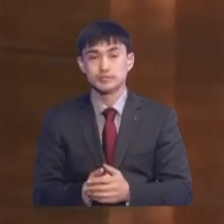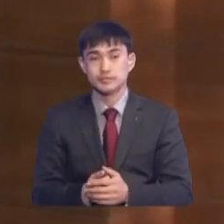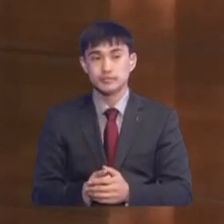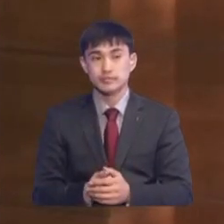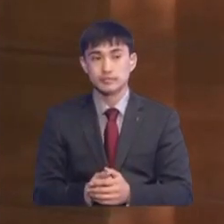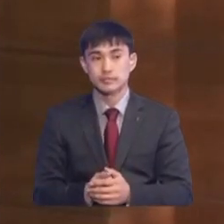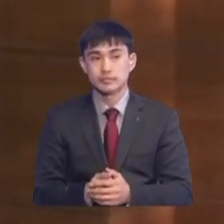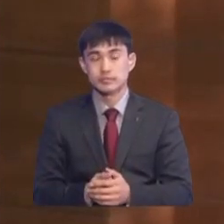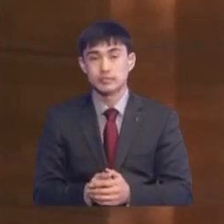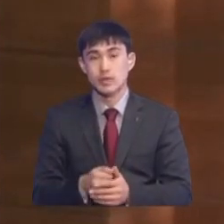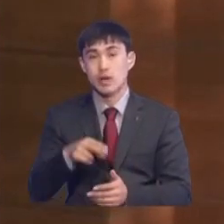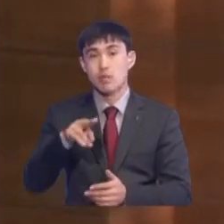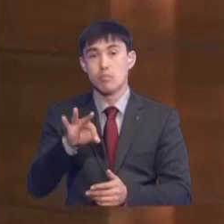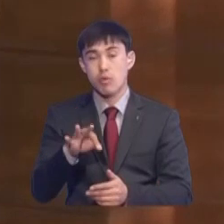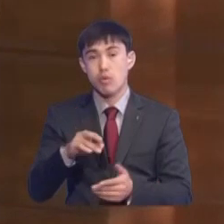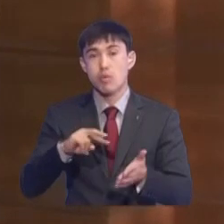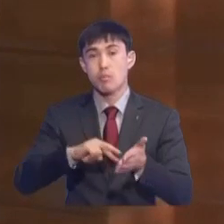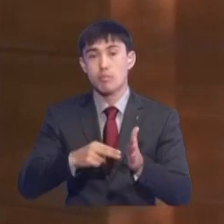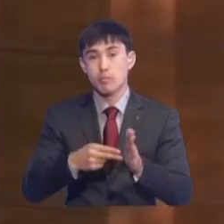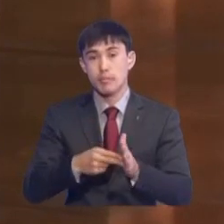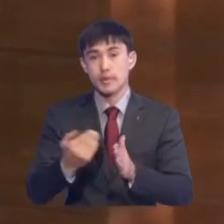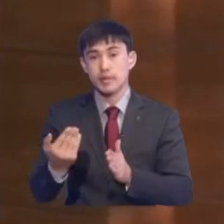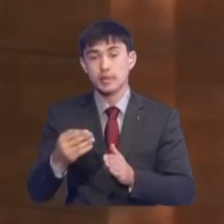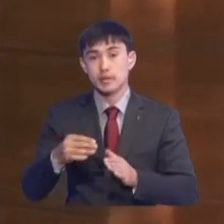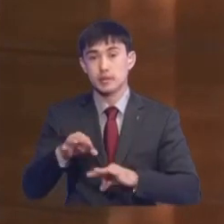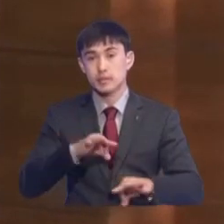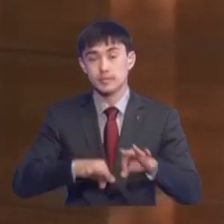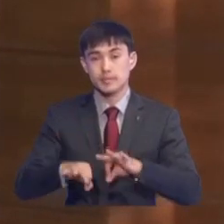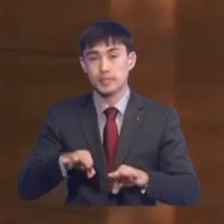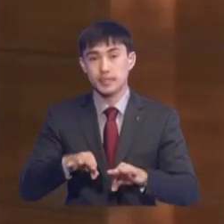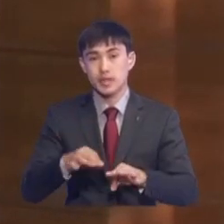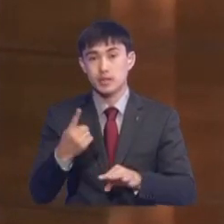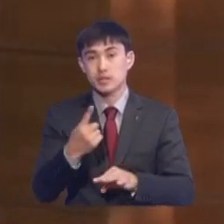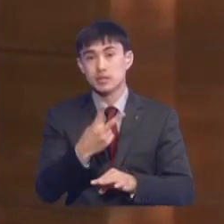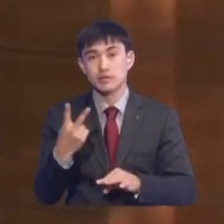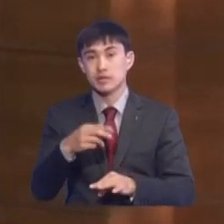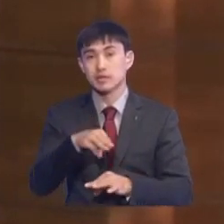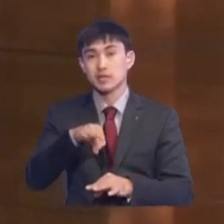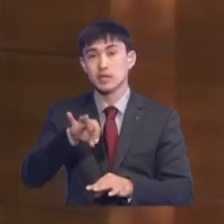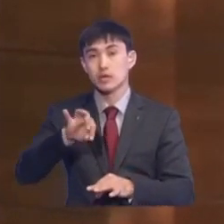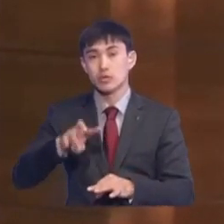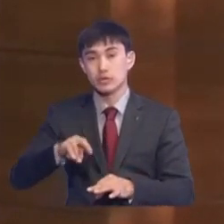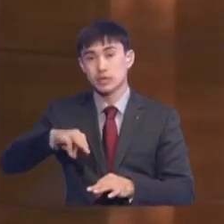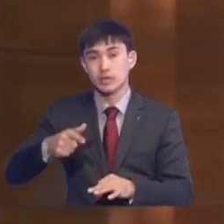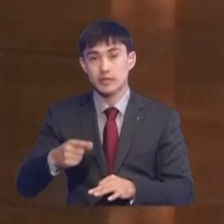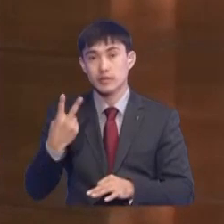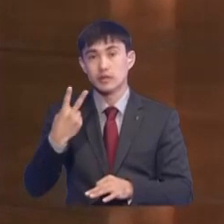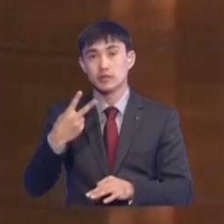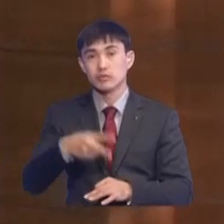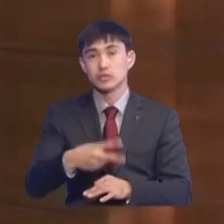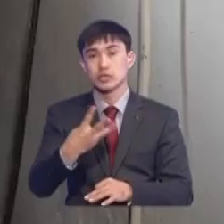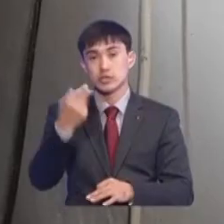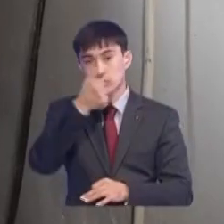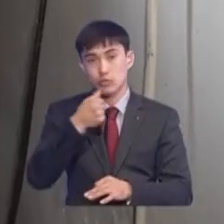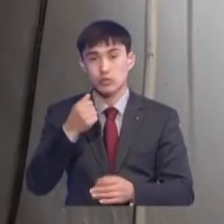Хоргос по пулу проектов у нас в целом на свыше 1,2 триллиона тенге 2030 года имеется